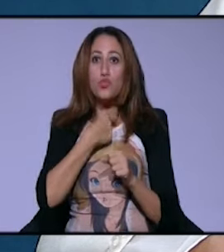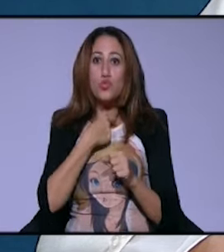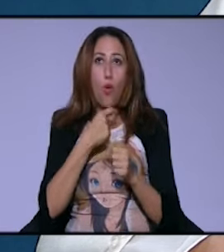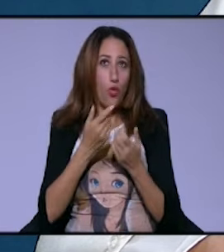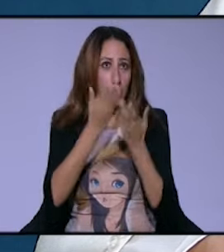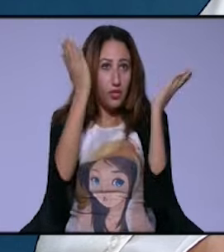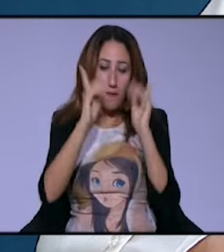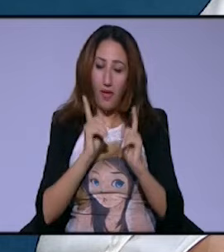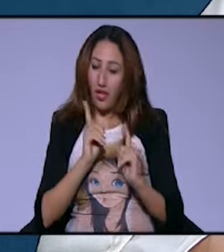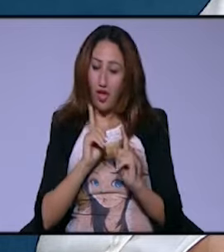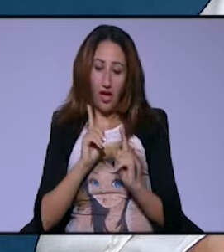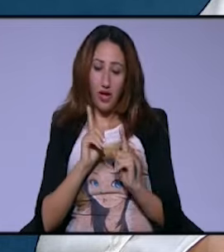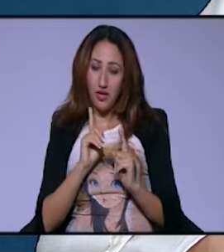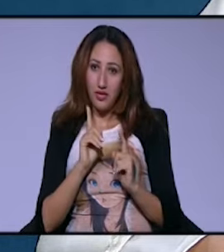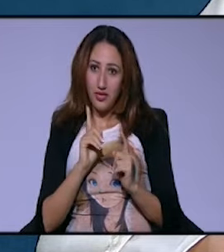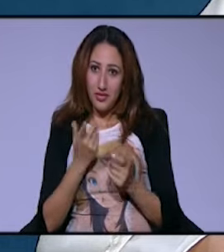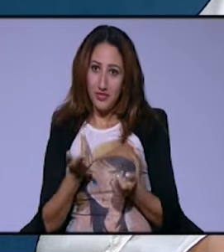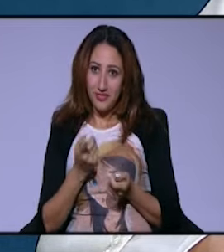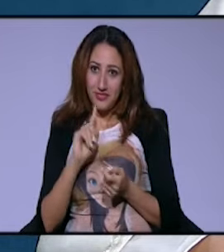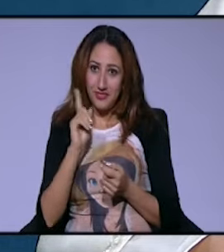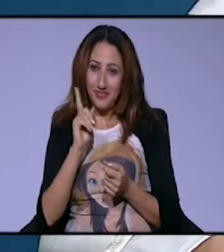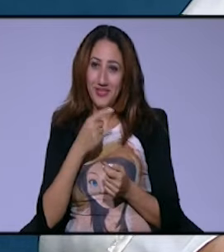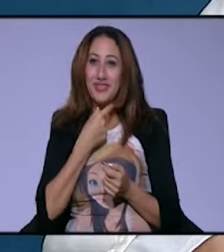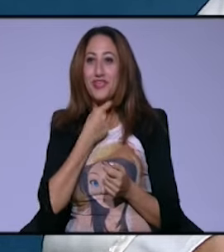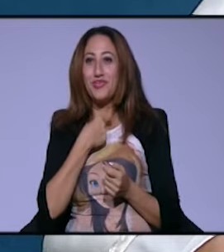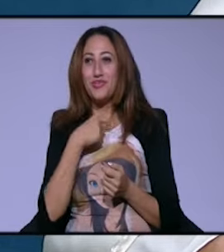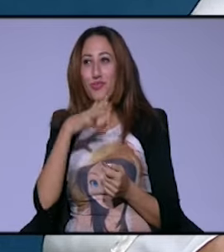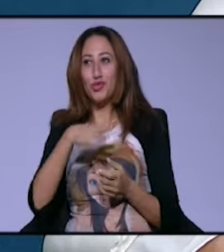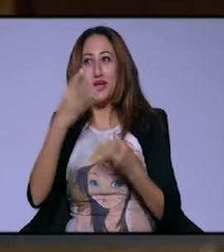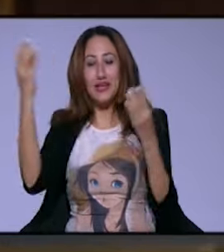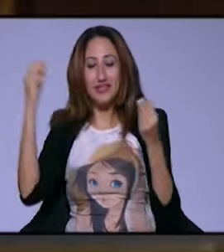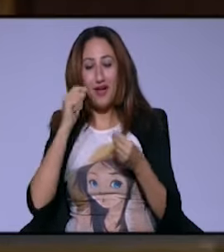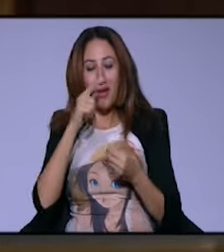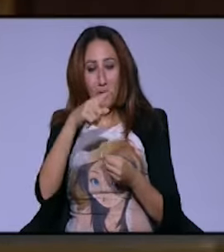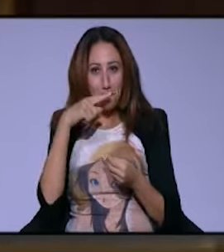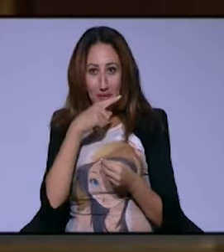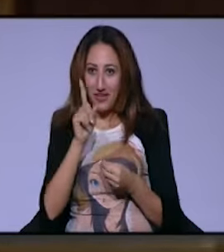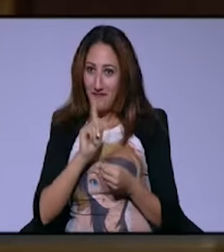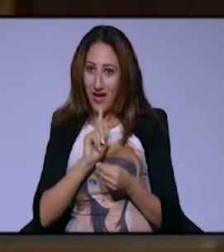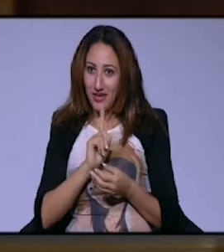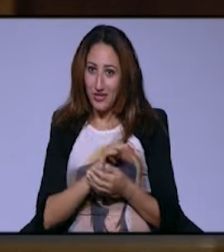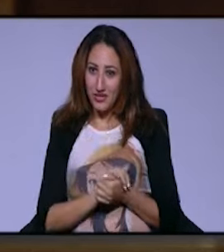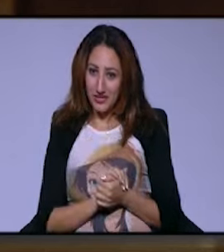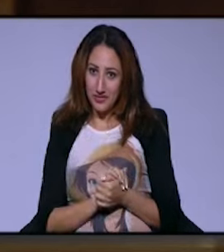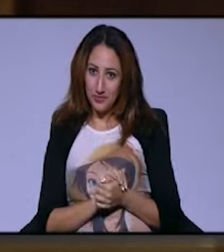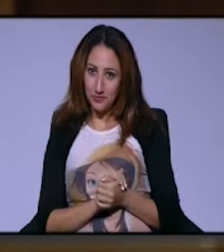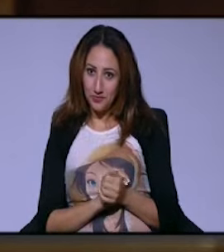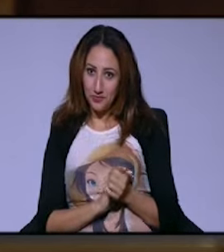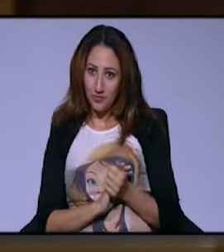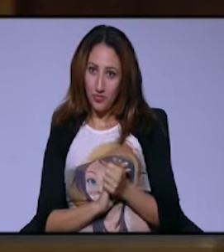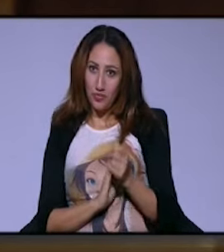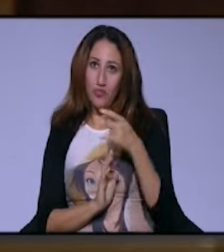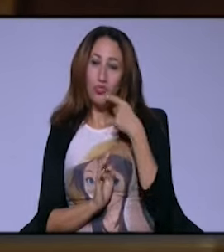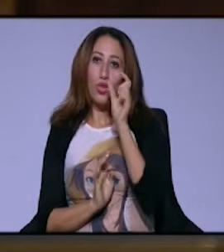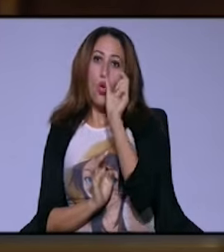مطوعك أن أنت والبلد ناقصة فوقها ومشايخ يعني. حاجة ياسمين، ايه الجملة اللي كان دايما الوالد دايما يكررها